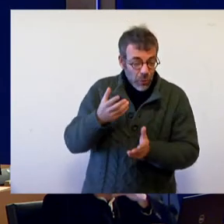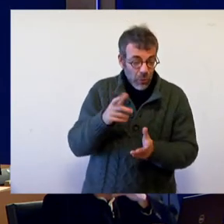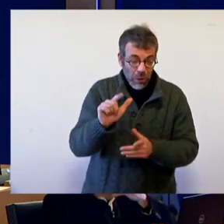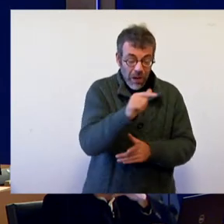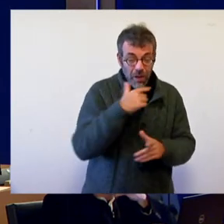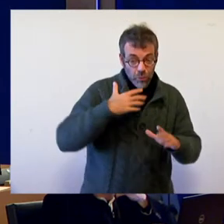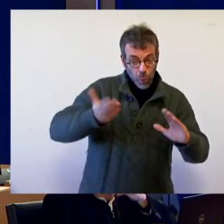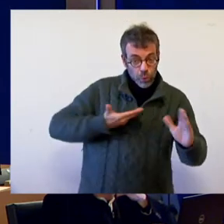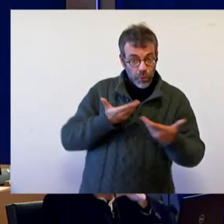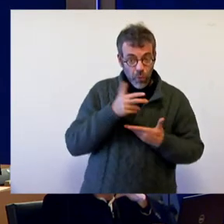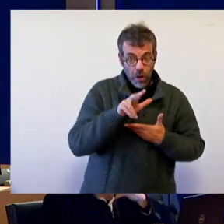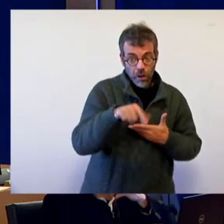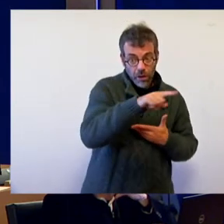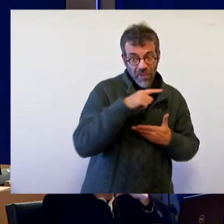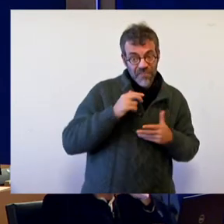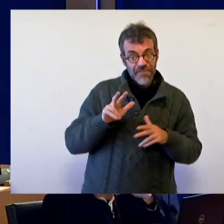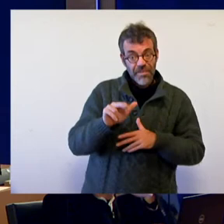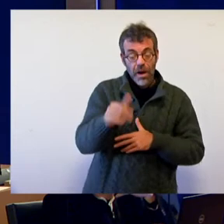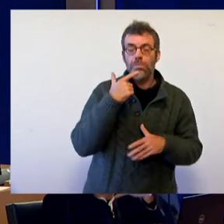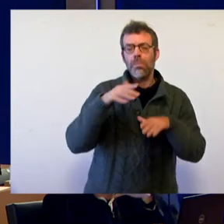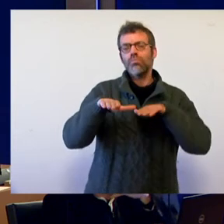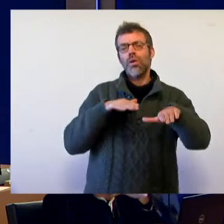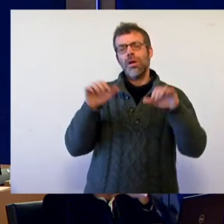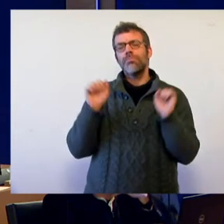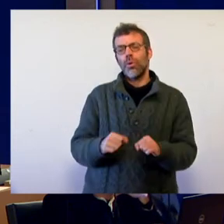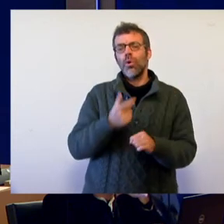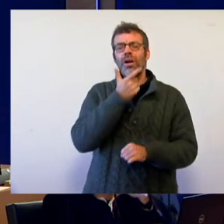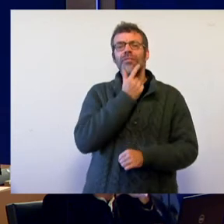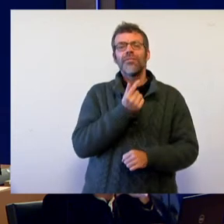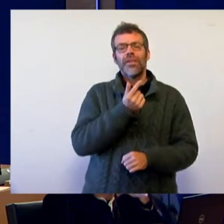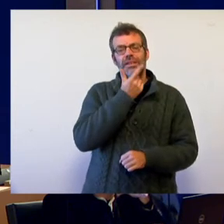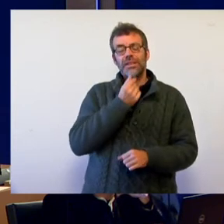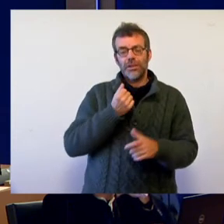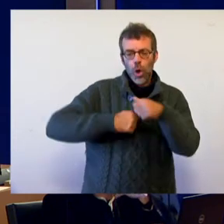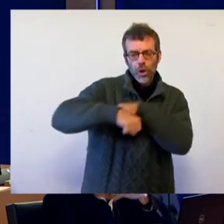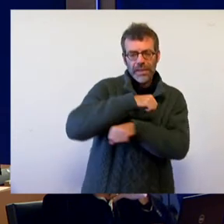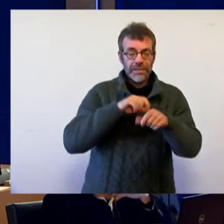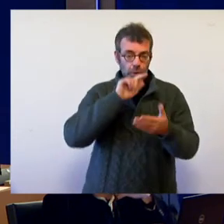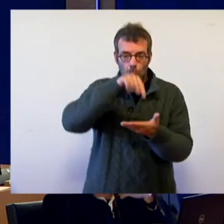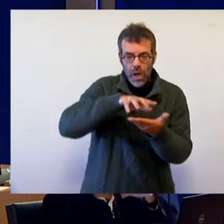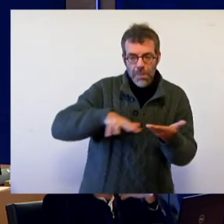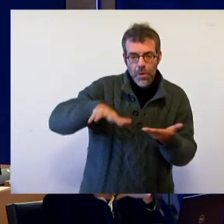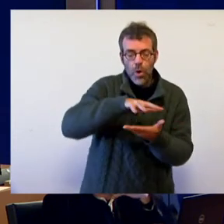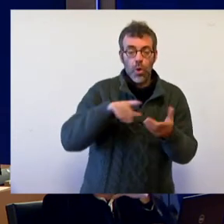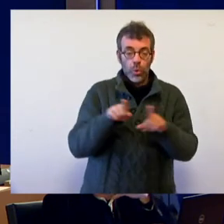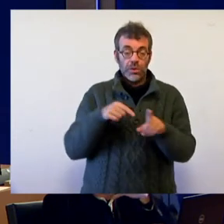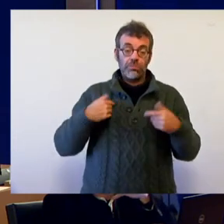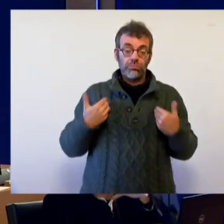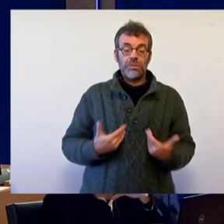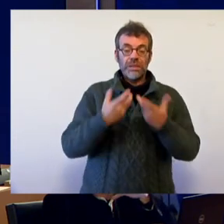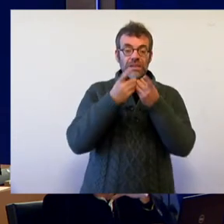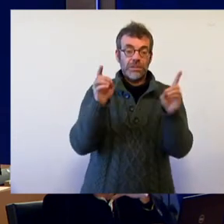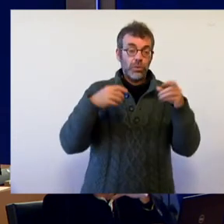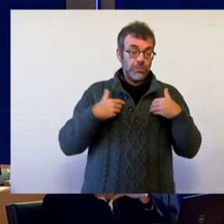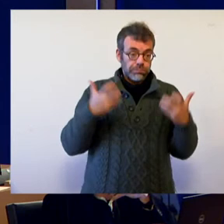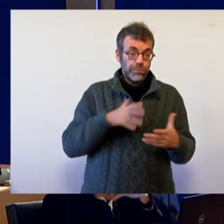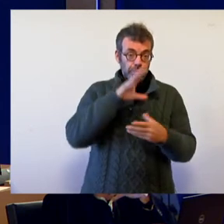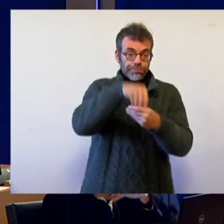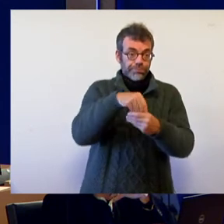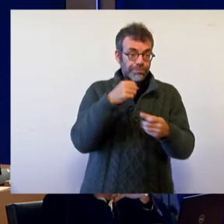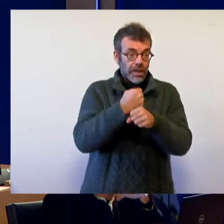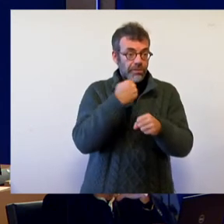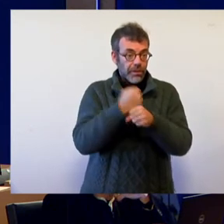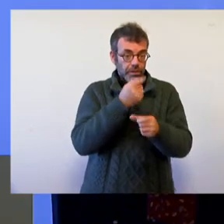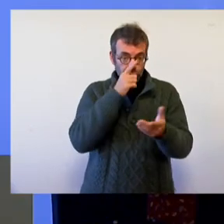voilà, c'est des moyens simples et efficaces qu'on peut mettre en place facilement, localement. Et donc, je suis disponible pour travailler sur ce sujet si besoin. Merci pour